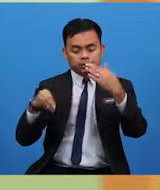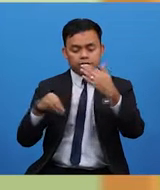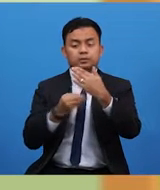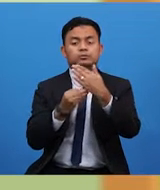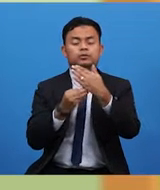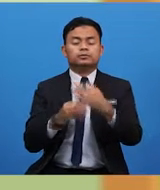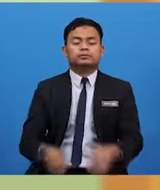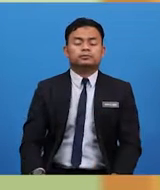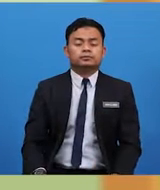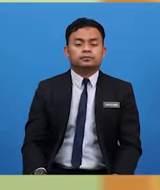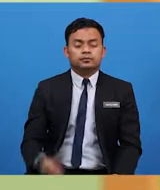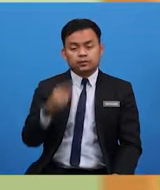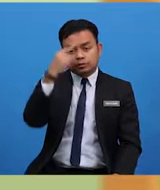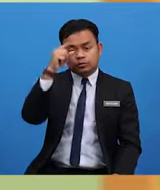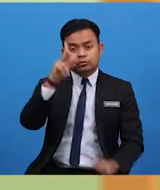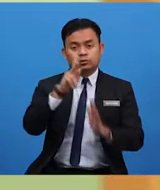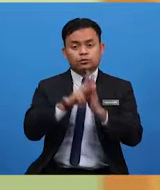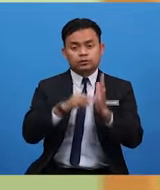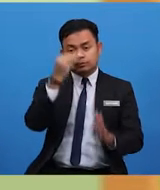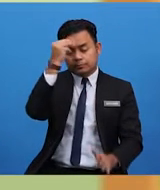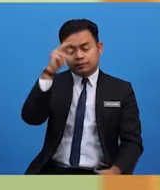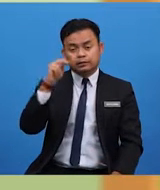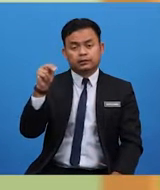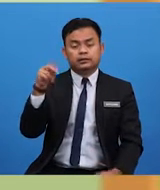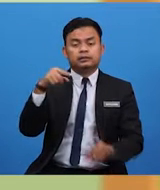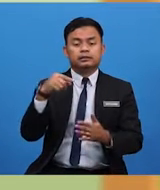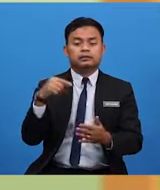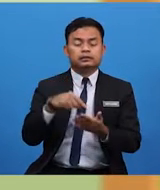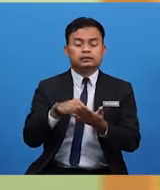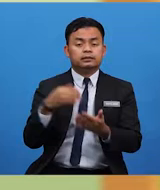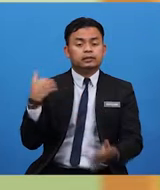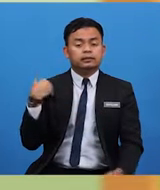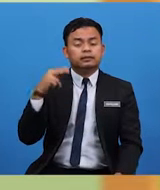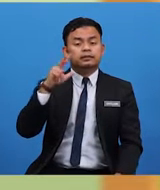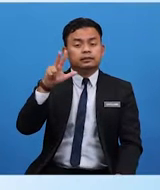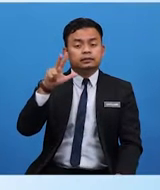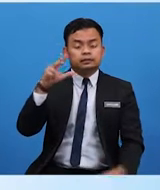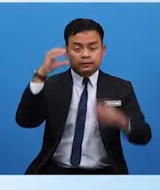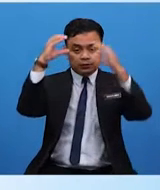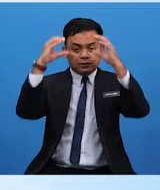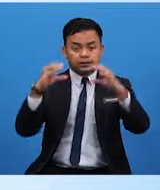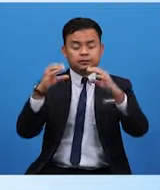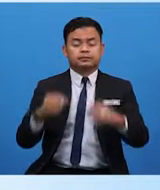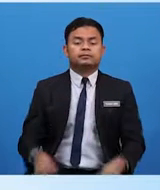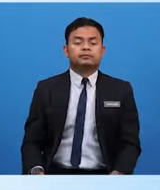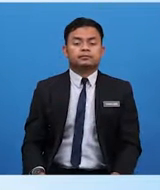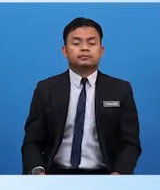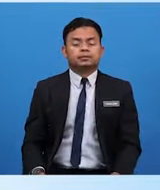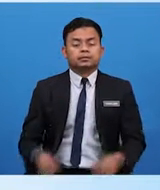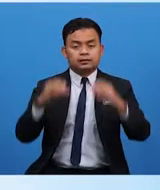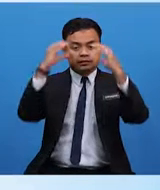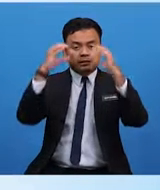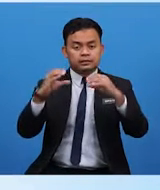Kemayoran ini chegou akan kongsikan tiga cara penyelesaiannya cara